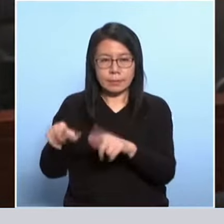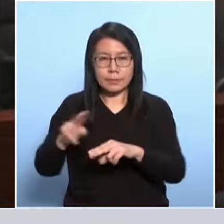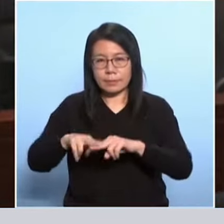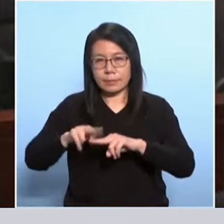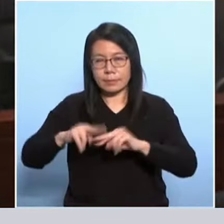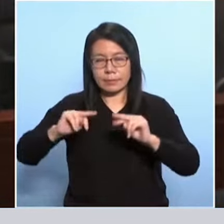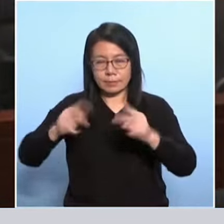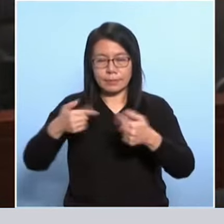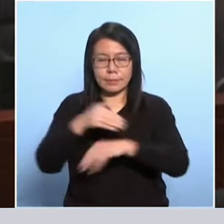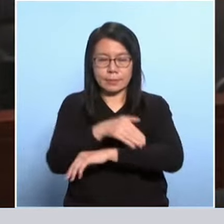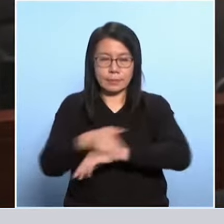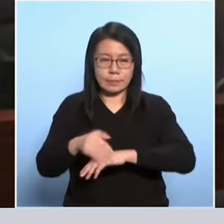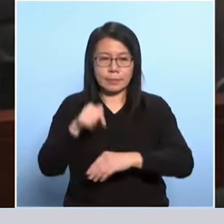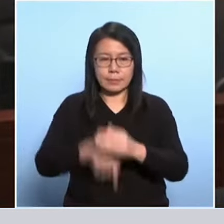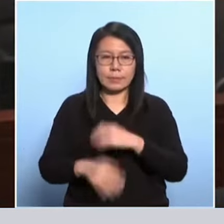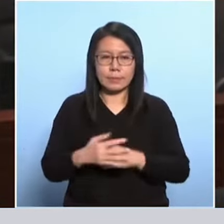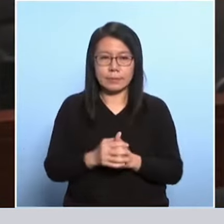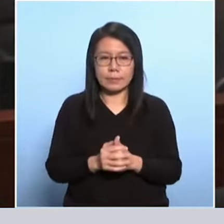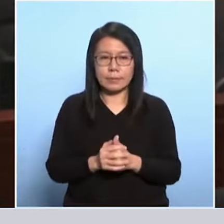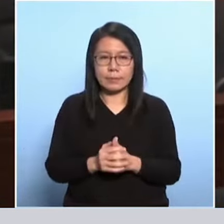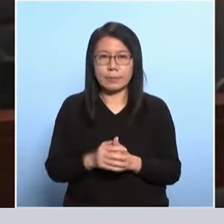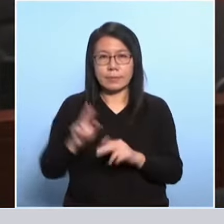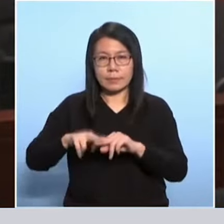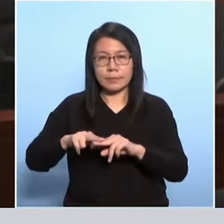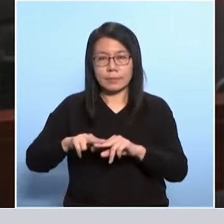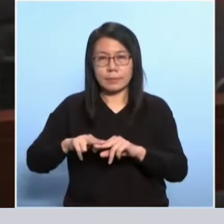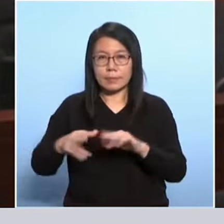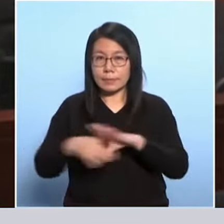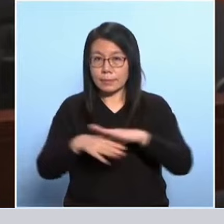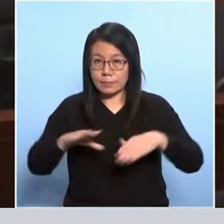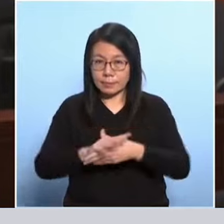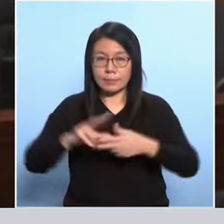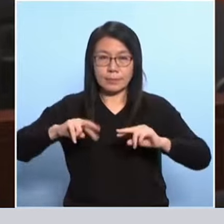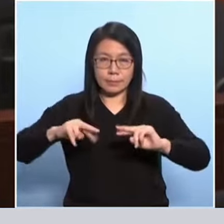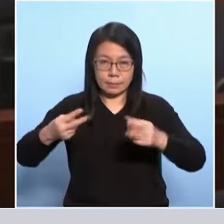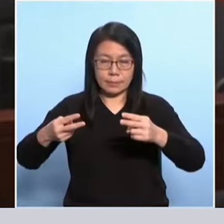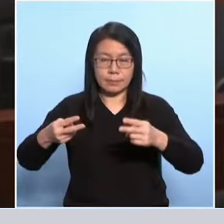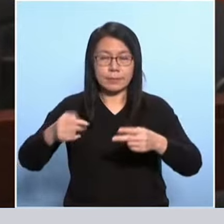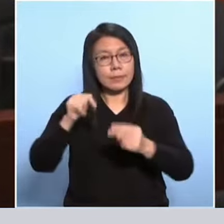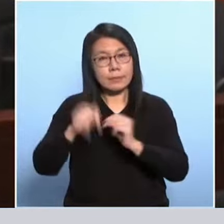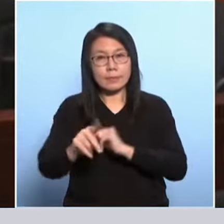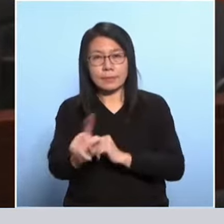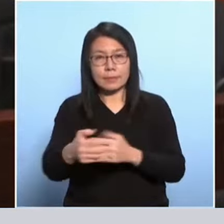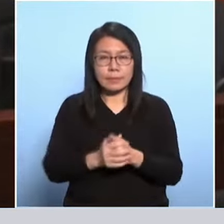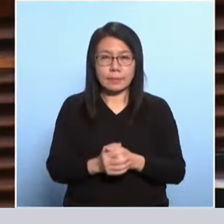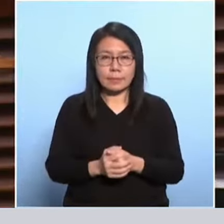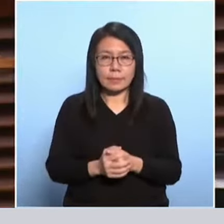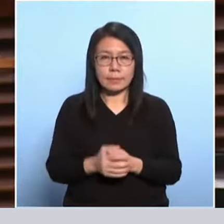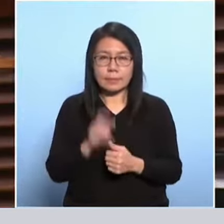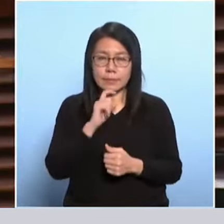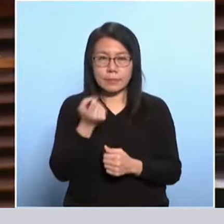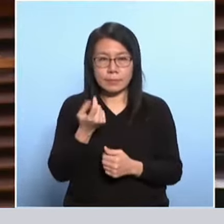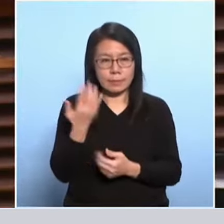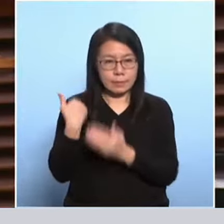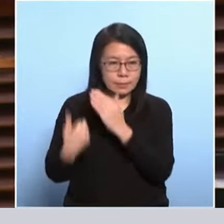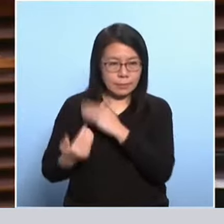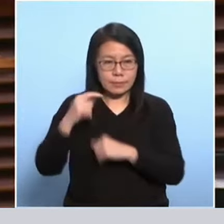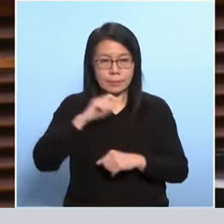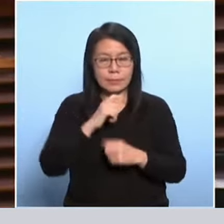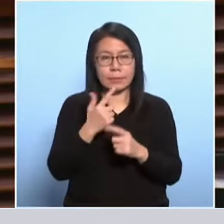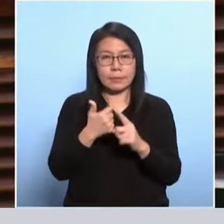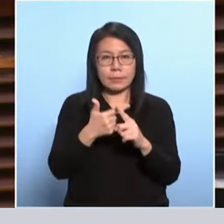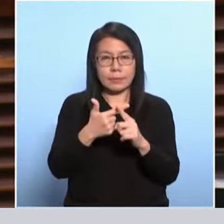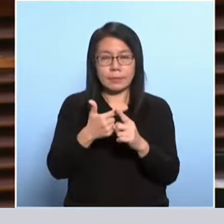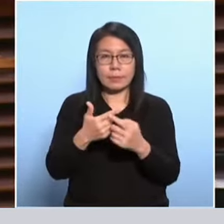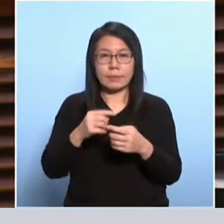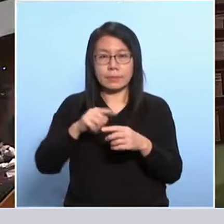國家發展策略。咁啊，我哋國家嘅文化發展策略咁又係咩呢？有少少回顧啦，自十八大以嚟咧，